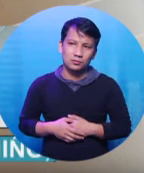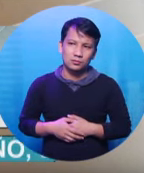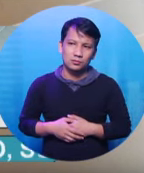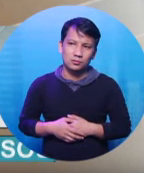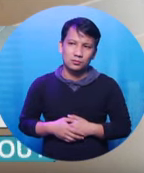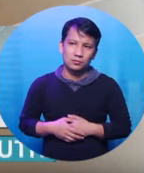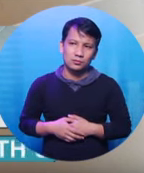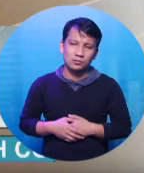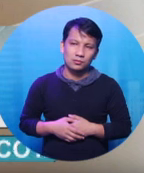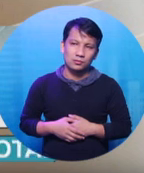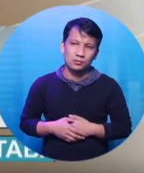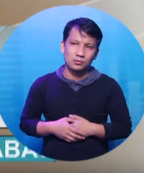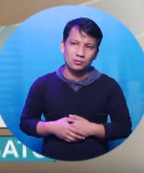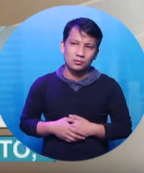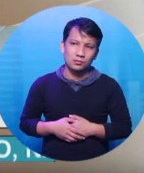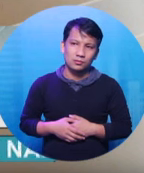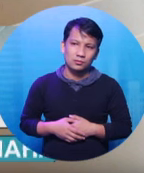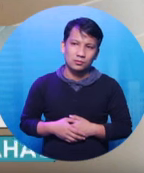don't poke the bear.